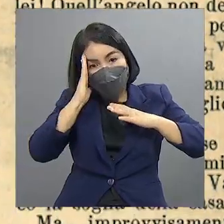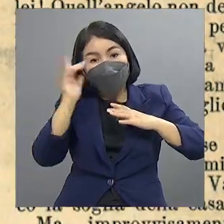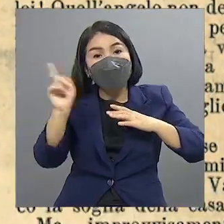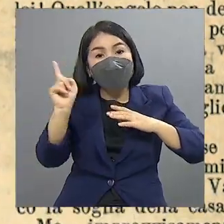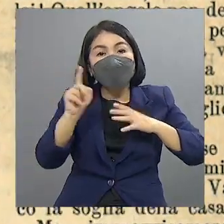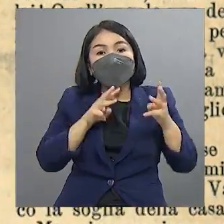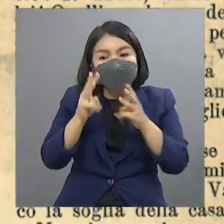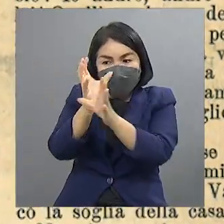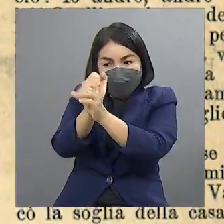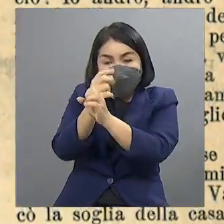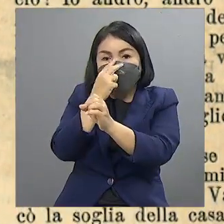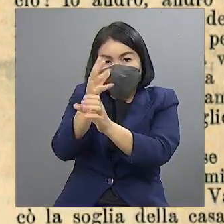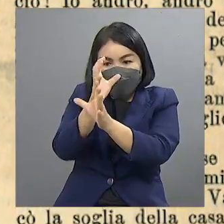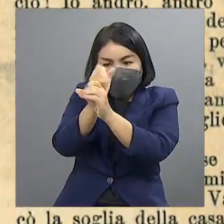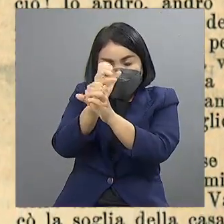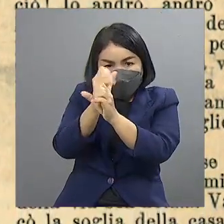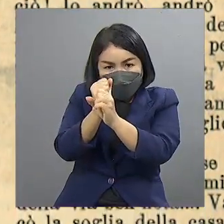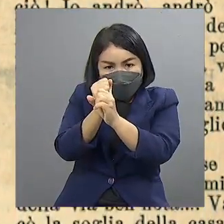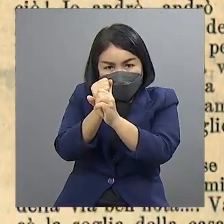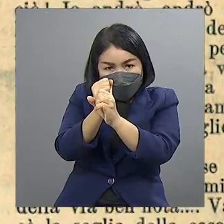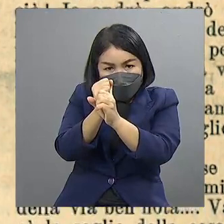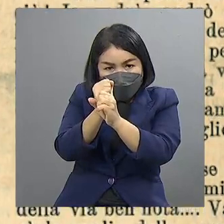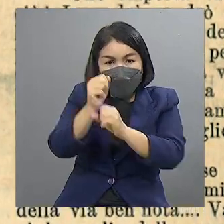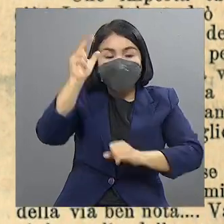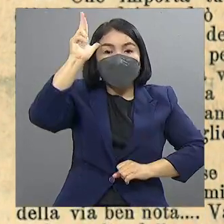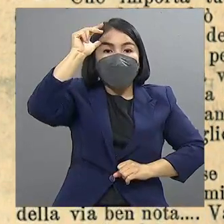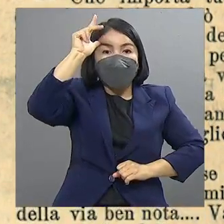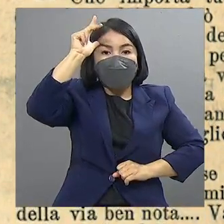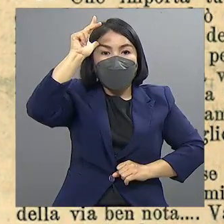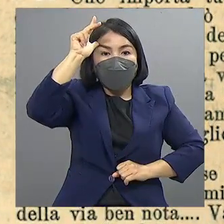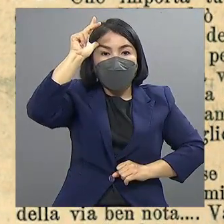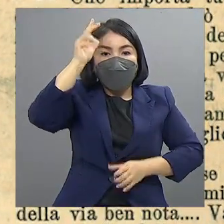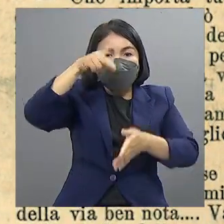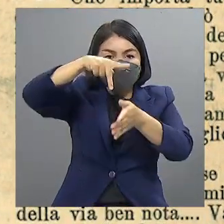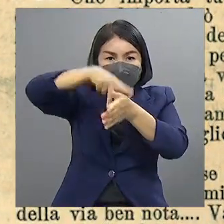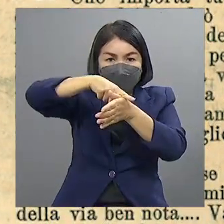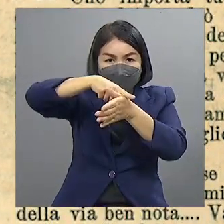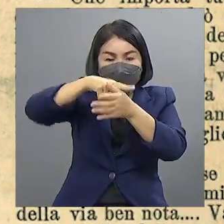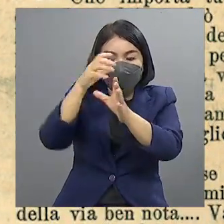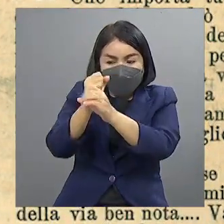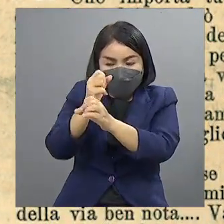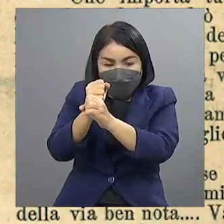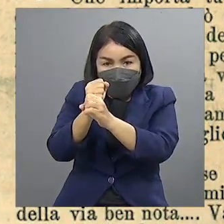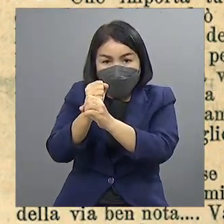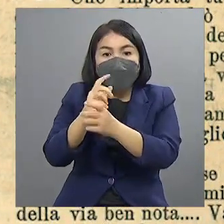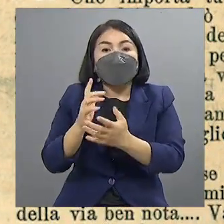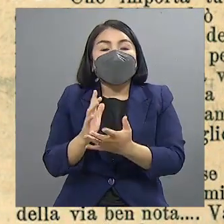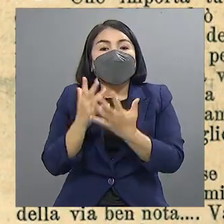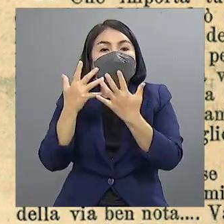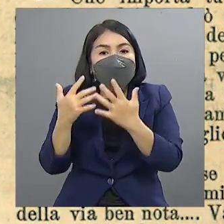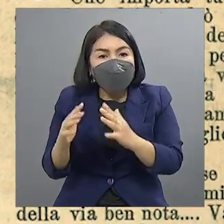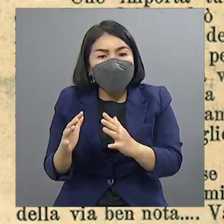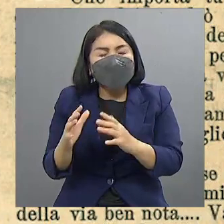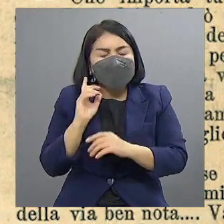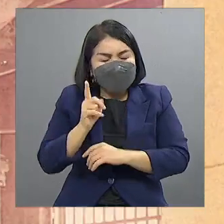แต่การสร้างพระบรมรูปทรงม้าเนี่ยไม่ใช่เป็นข้อมูลหลักของการที่พระองค์ท่านต้องการที่จะมีอนุสาว